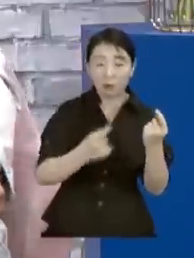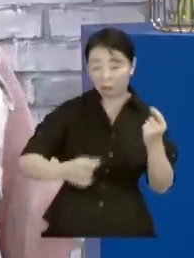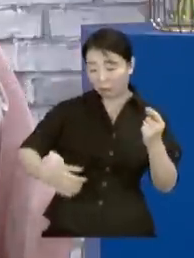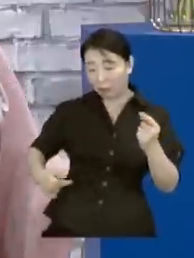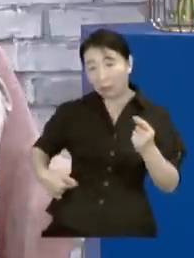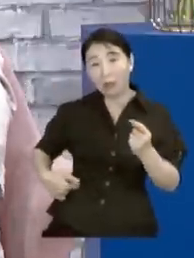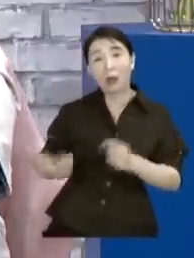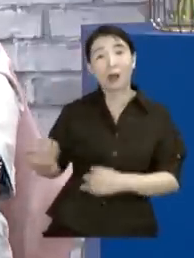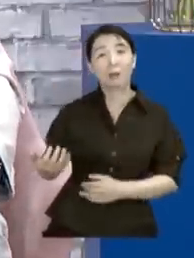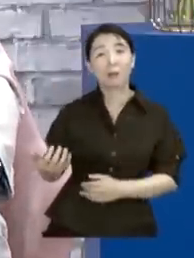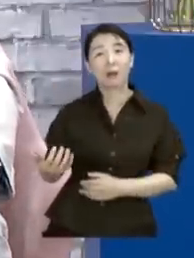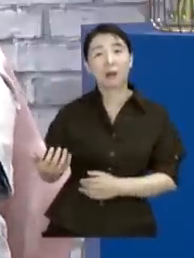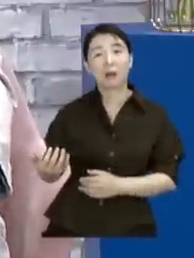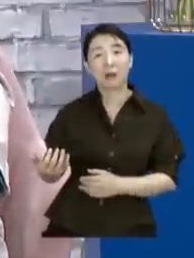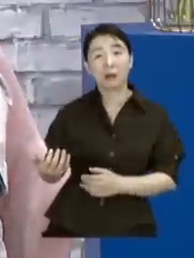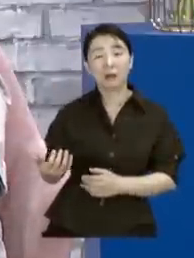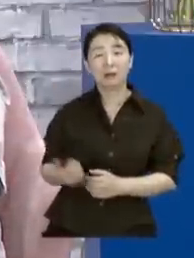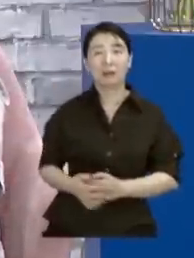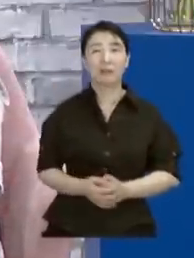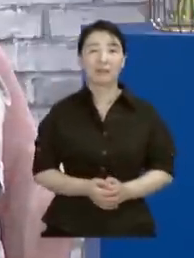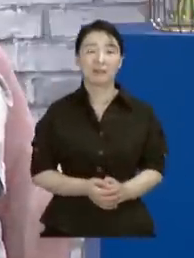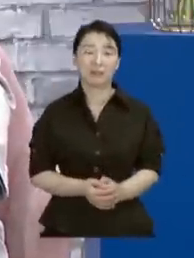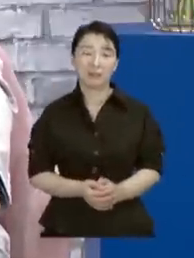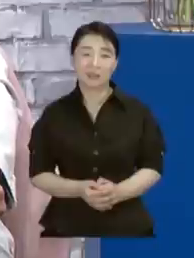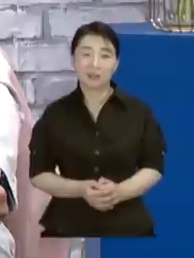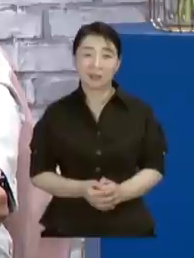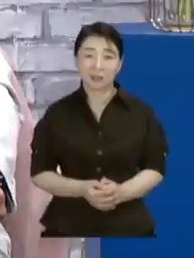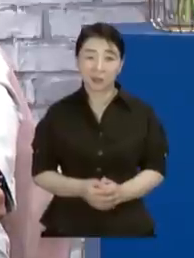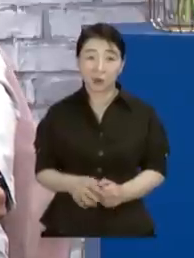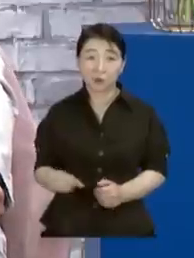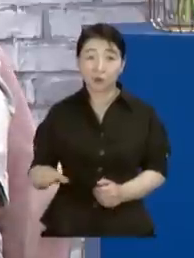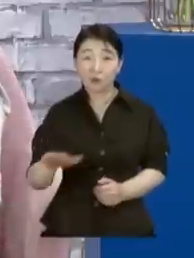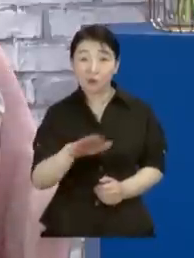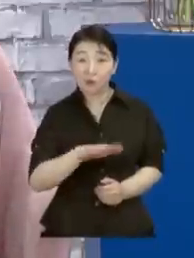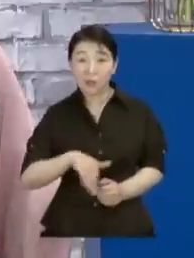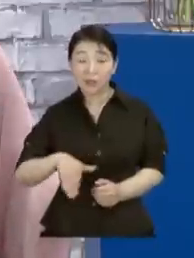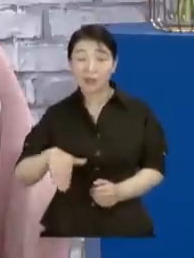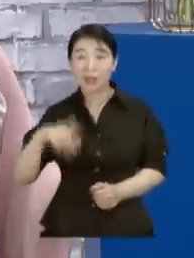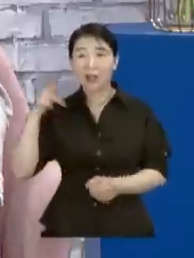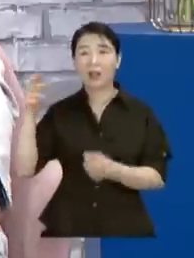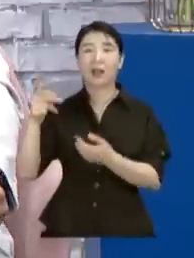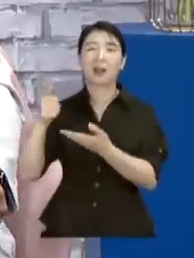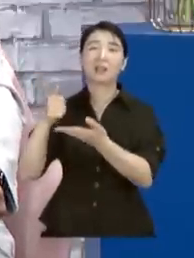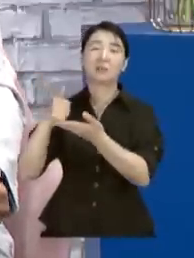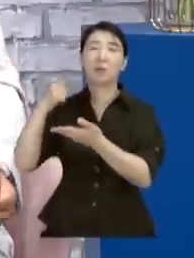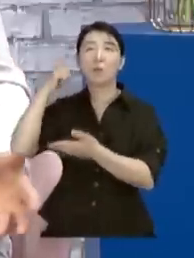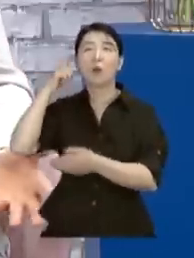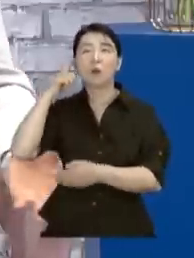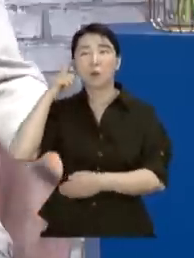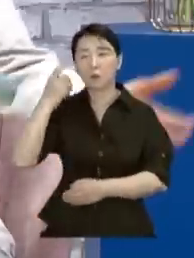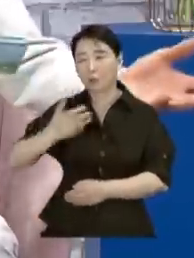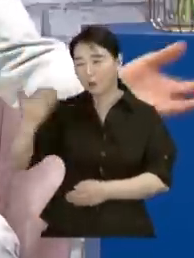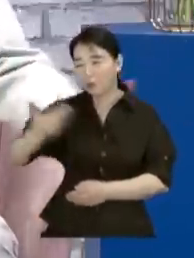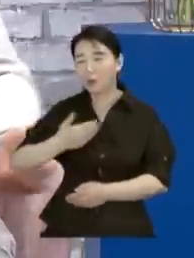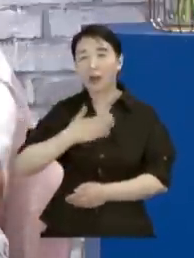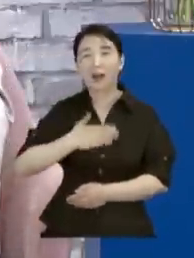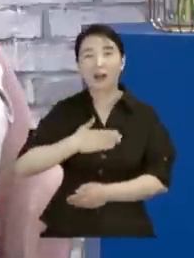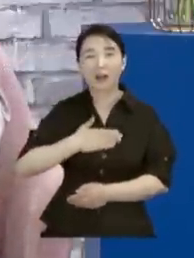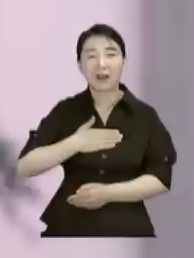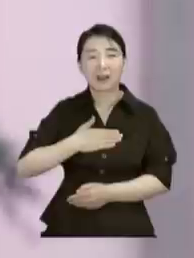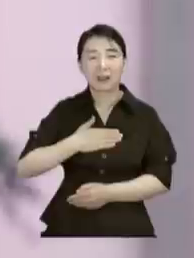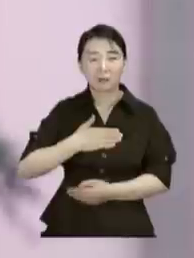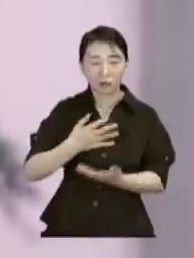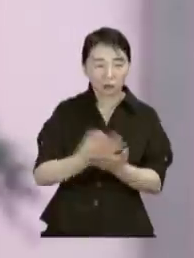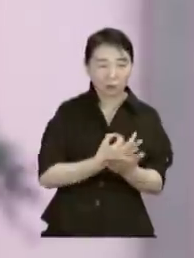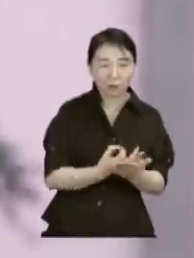또. 우리는 그게 뭔 줄 알잖아요, 그죠? 하나님은 우리를 사용하시길 원하지. 우리가 벌어서 드리는 그 뭐